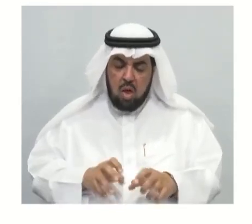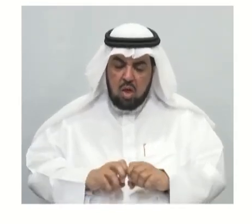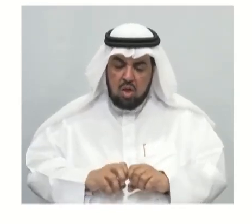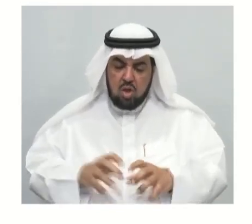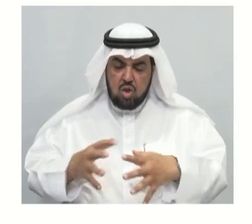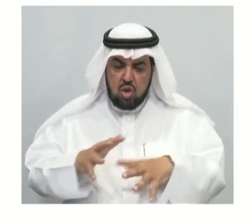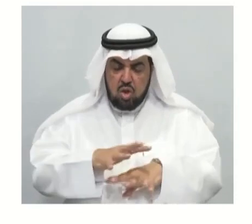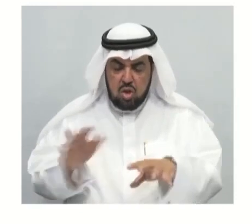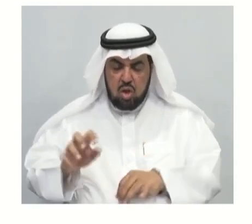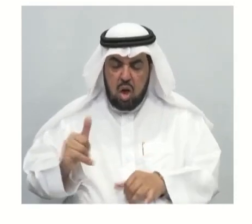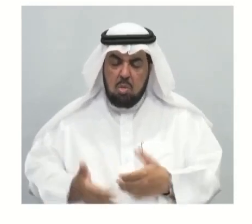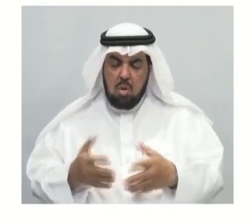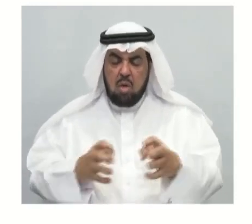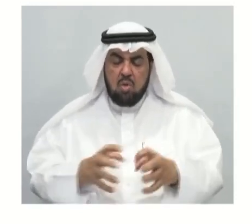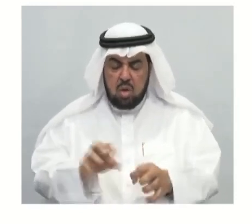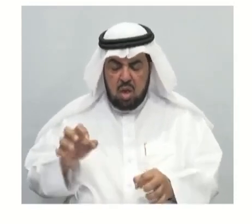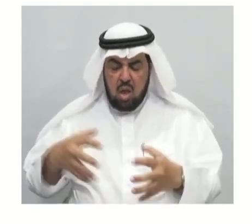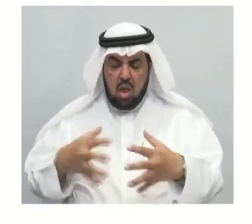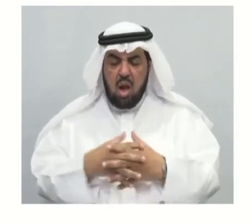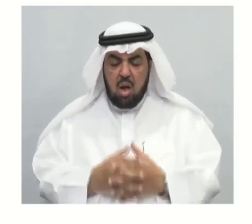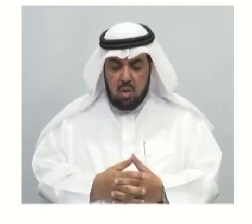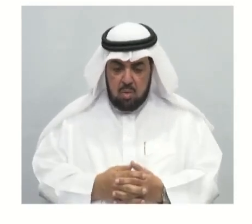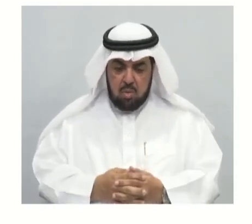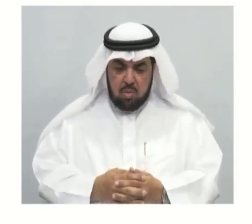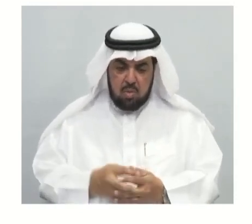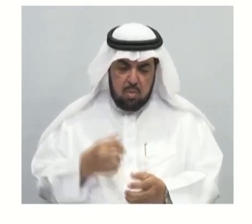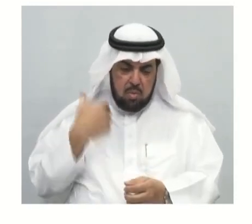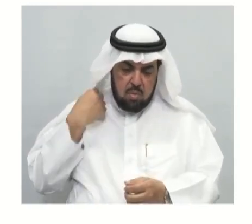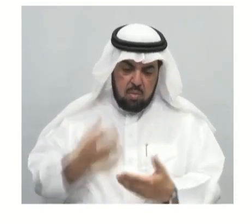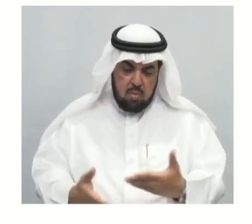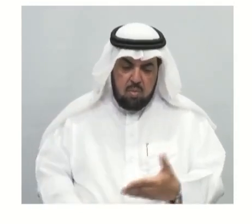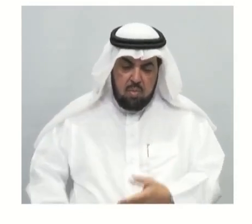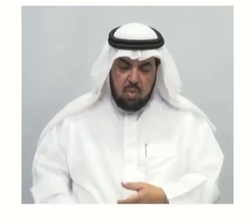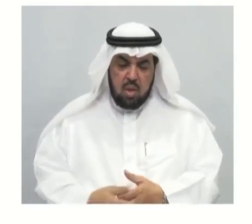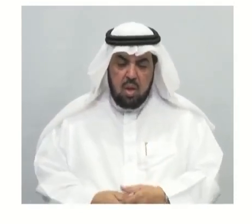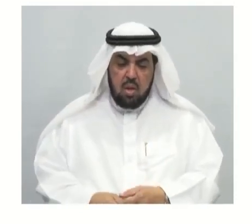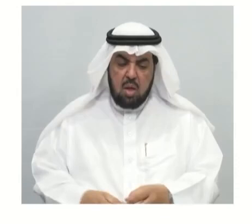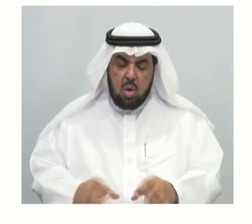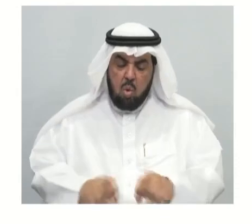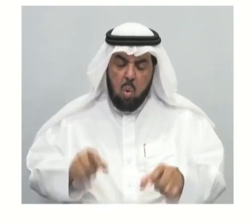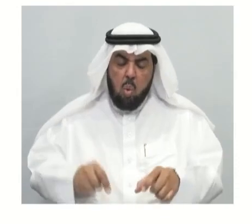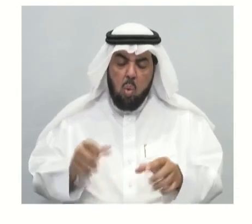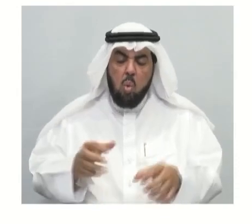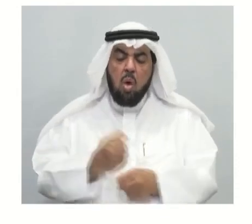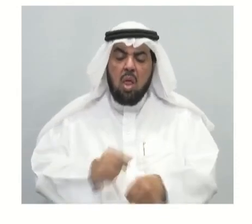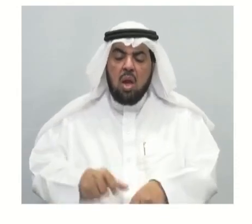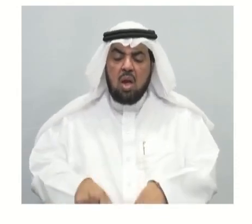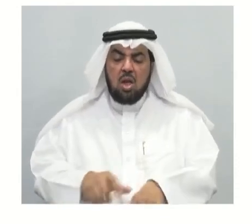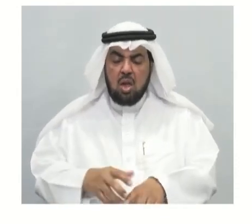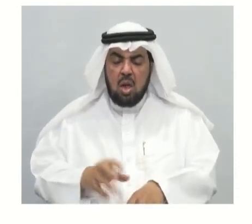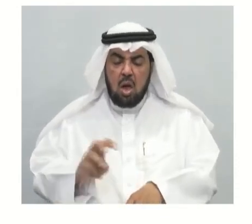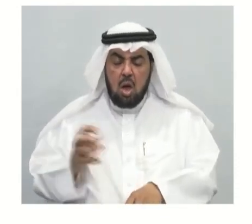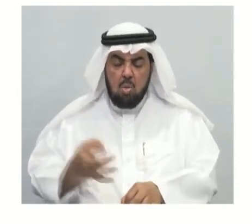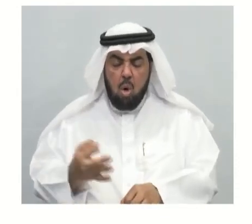ويقدم المعلومات والتفسيرات والاستنتاجات ذات العلاقه تقارير التقدم اخيرا تستخدم لتوضيح الوضع الحالي